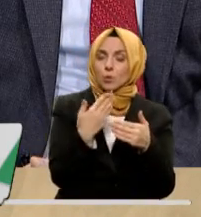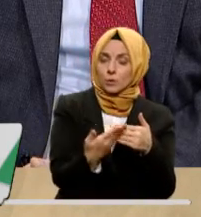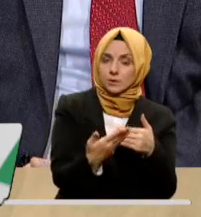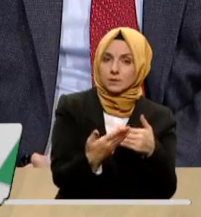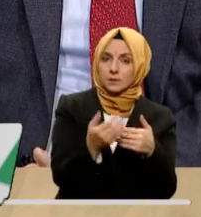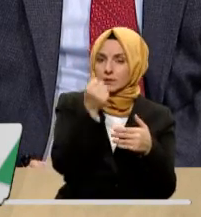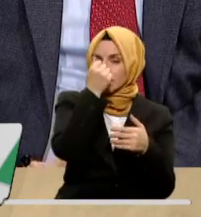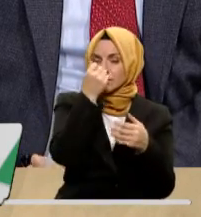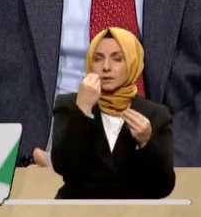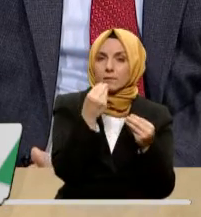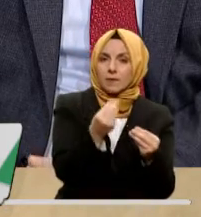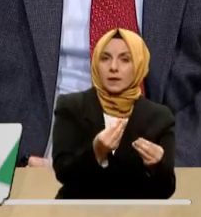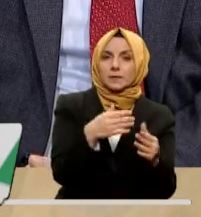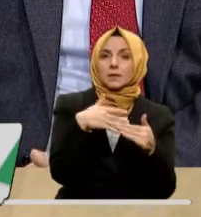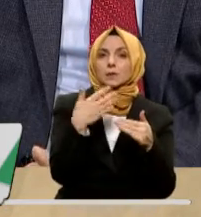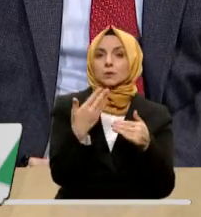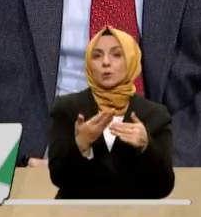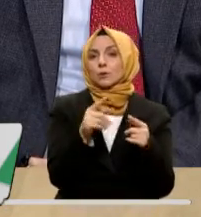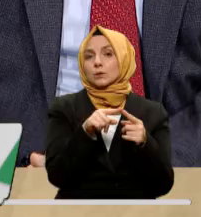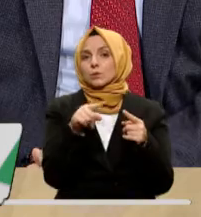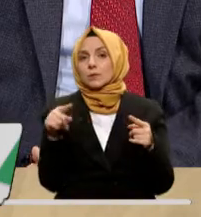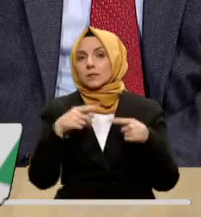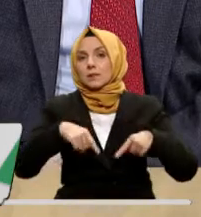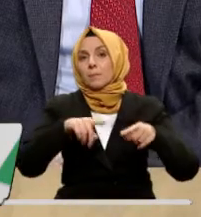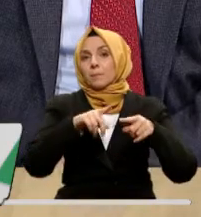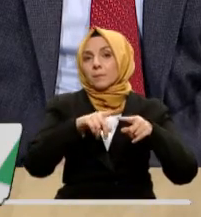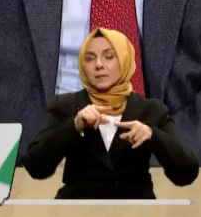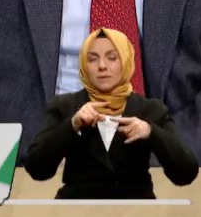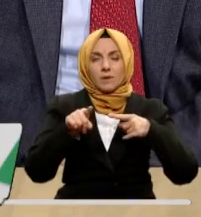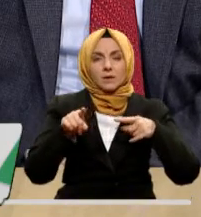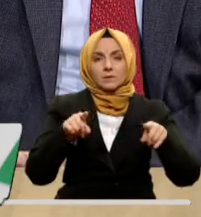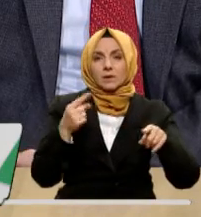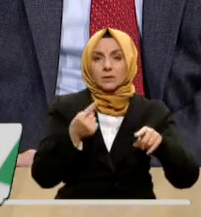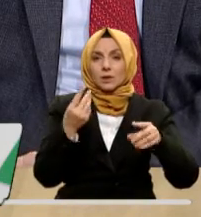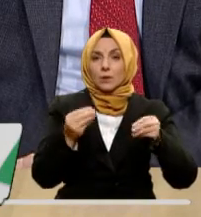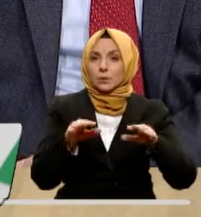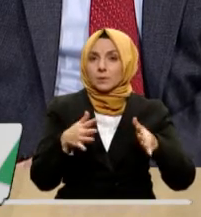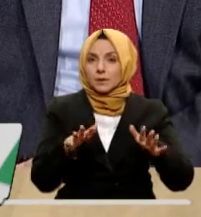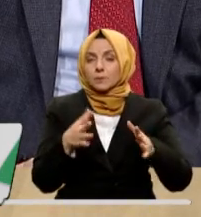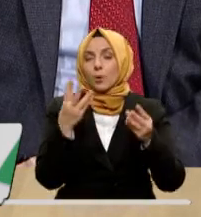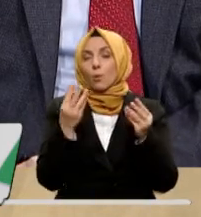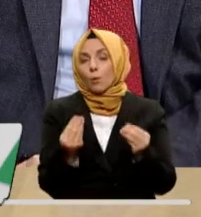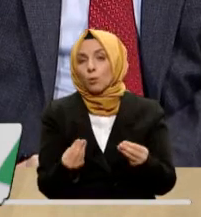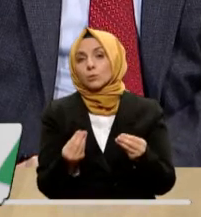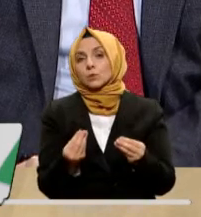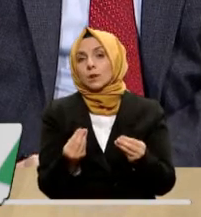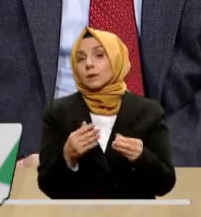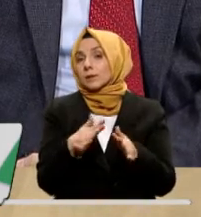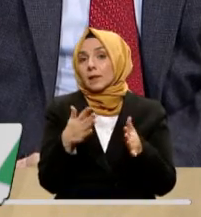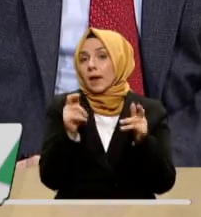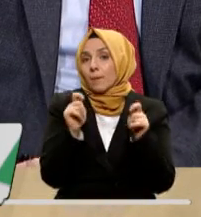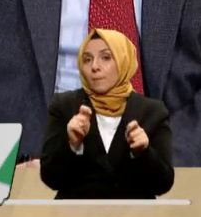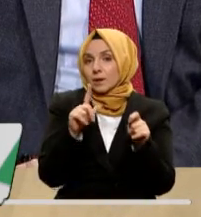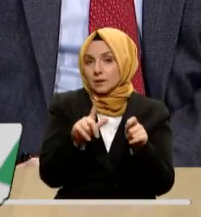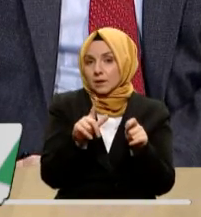verdikten sonraki süreçte Biz de herhangi bir şey olabiliyor mu olduğunda ne yapmamız gerekiyor Hiç bu tarz şeyler de